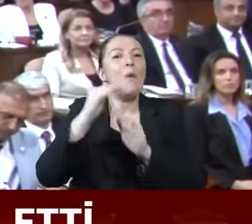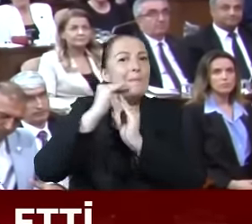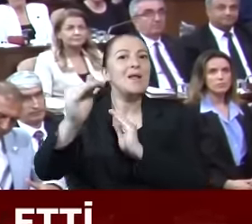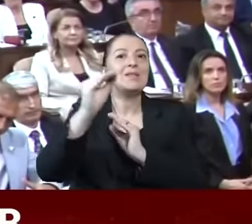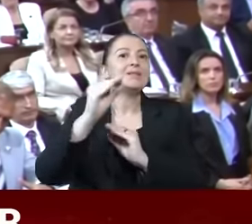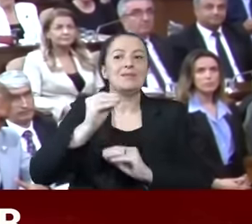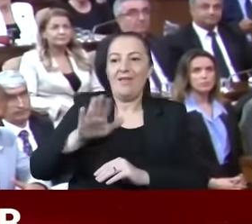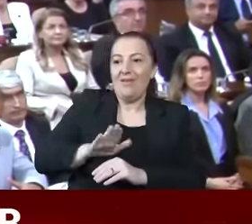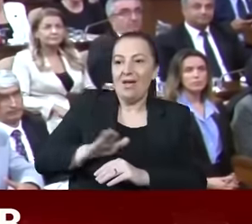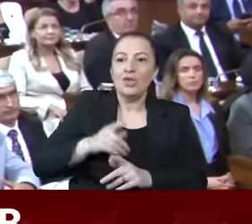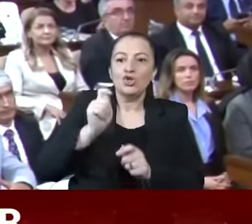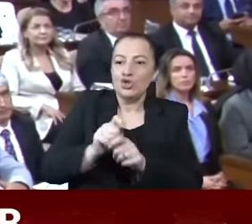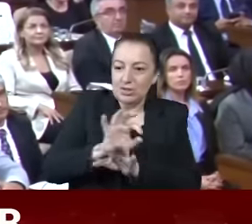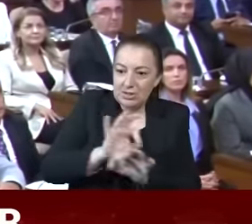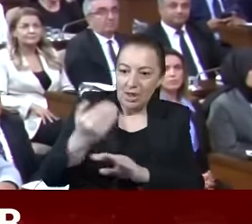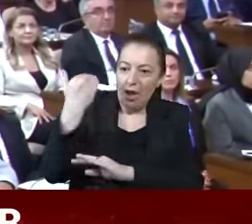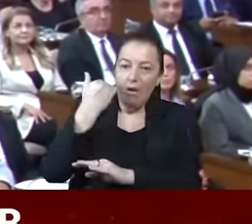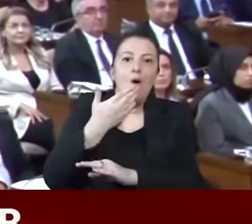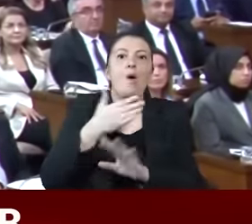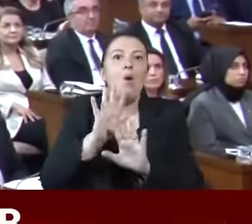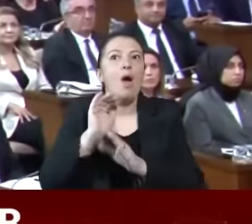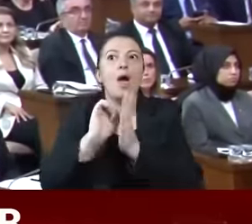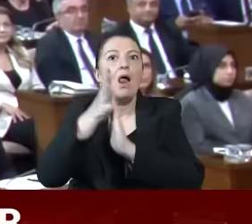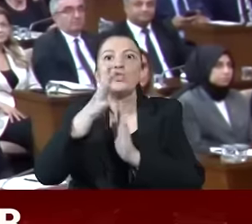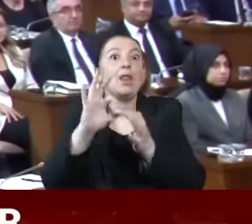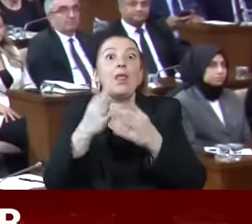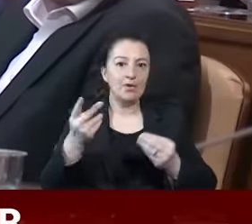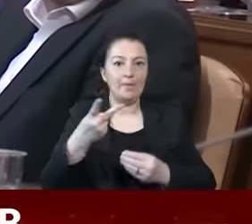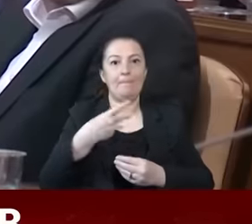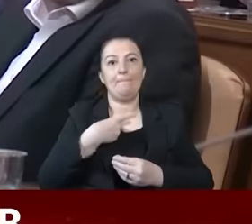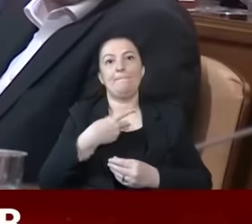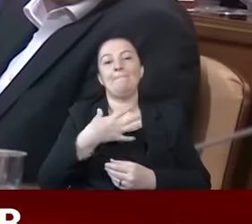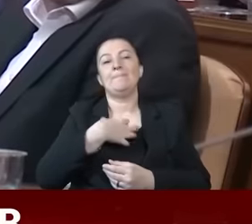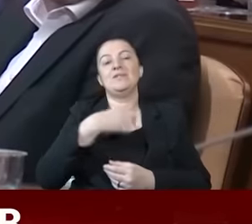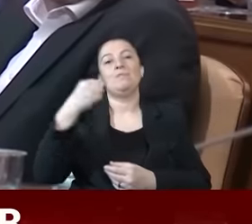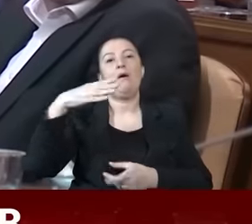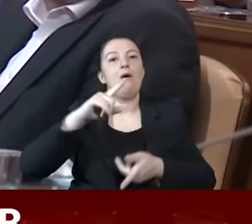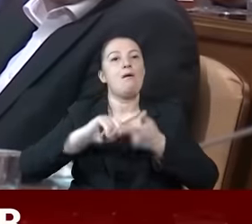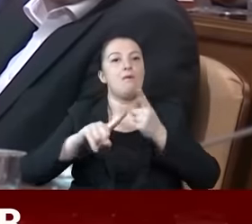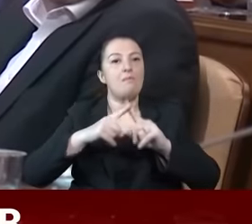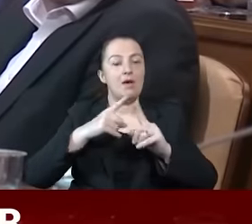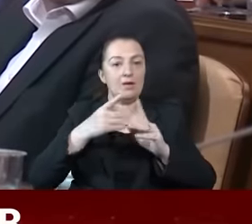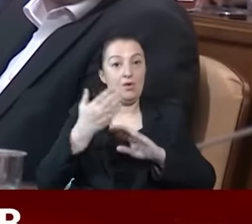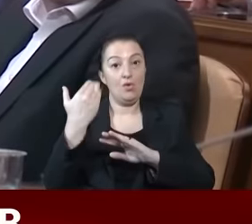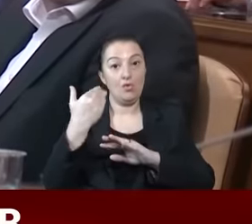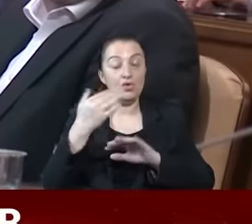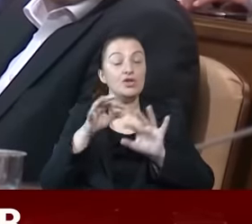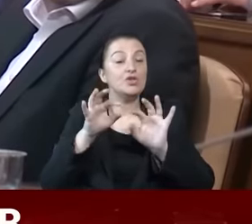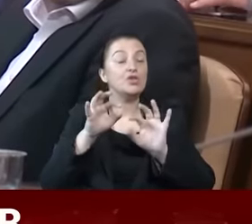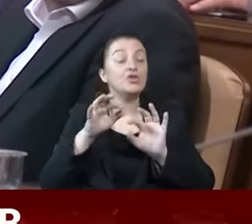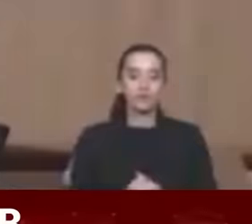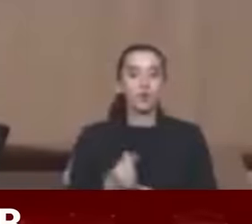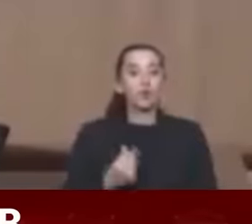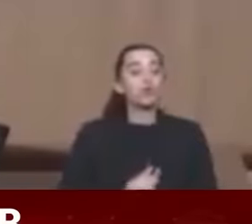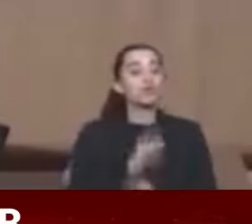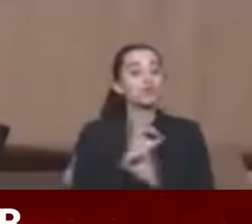önce Ekrem imamoğlu'nun Tevfik Göksu'ya yaptığı bu yorum da gerçek oldu Tevfik göksun'un AKP İBB Grup Başkanlığı görevi sona